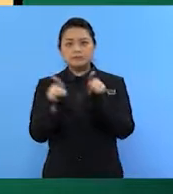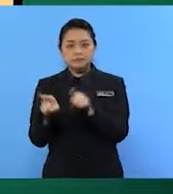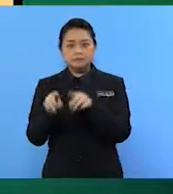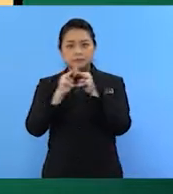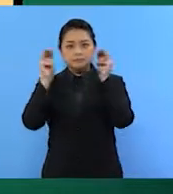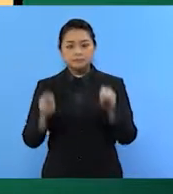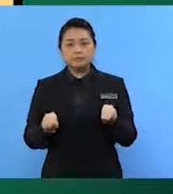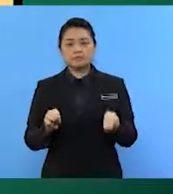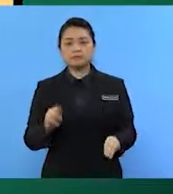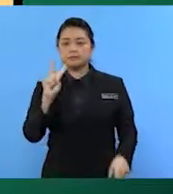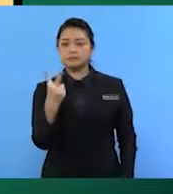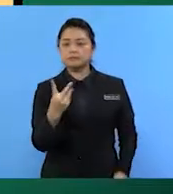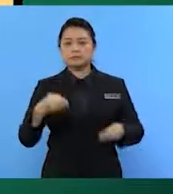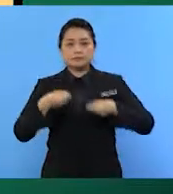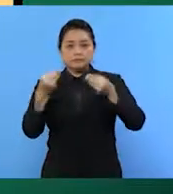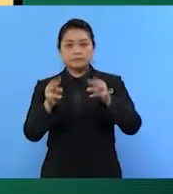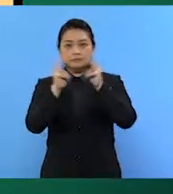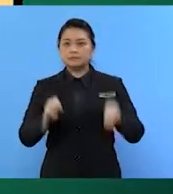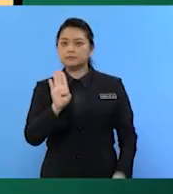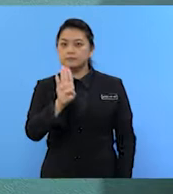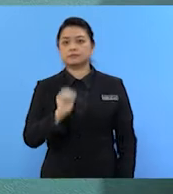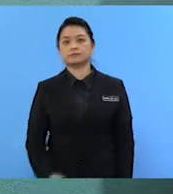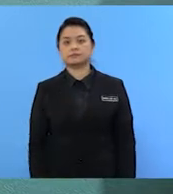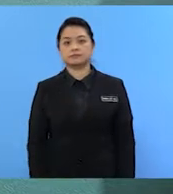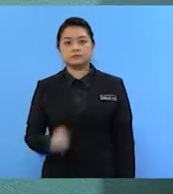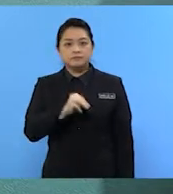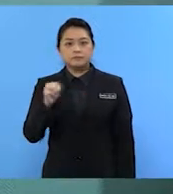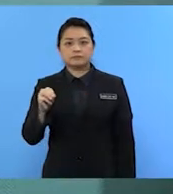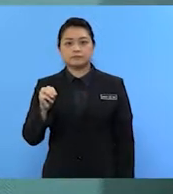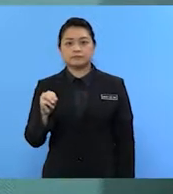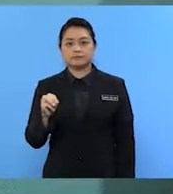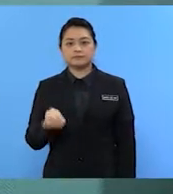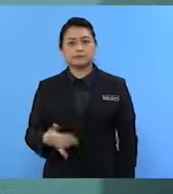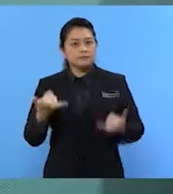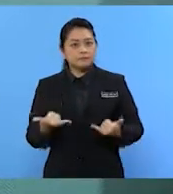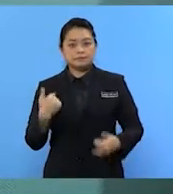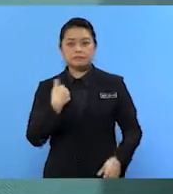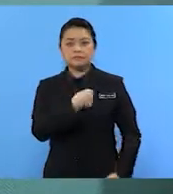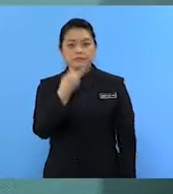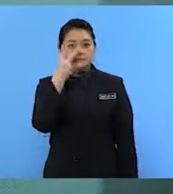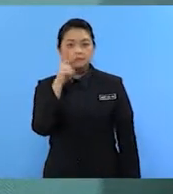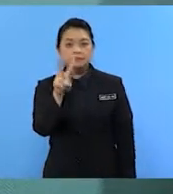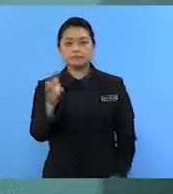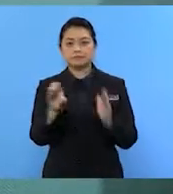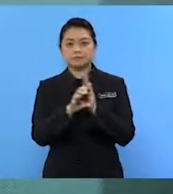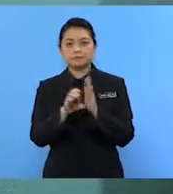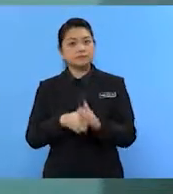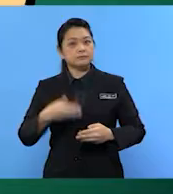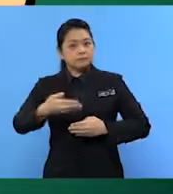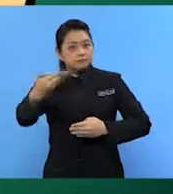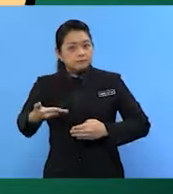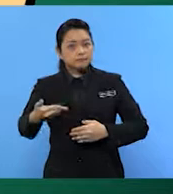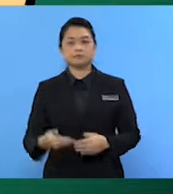matriks songsang bagi matriks B. Murid-murid, sekarang kita perhatikan contoh